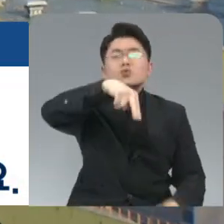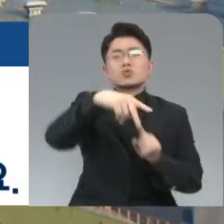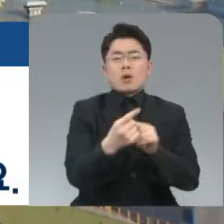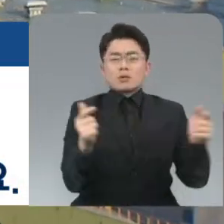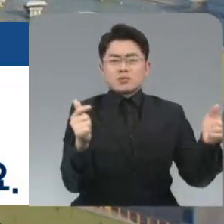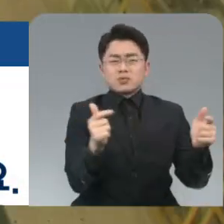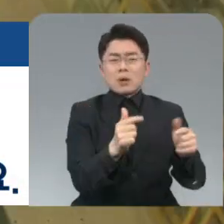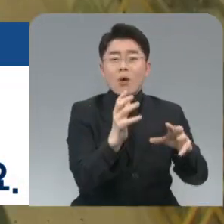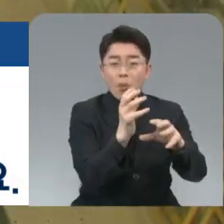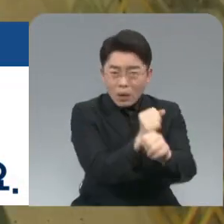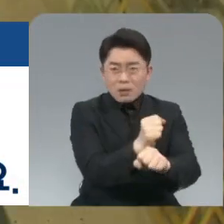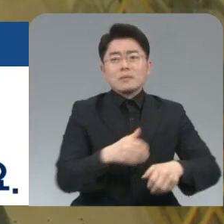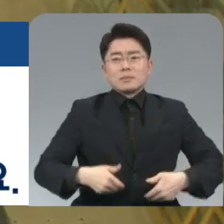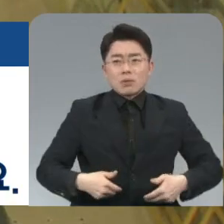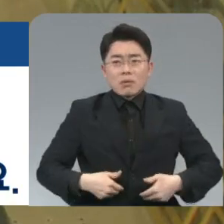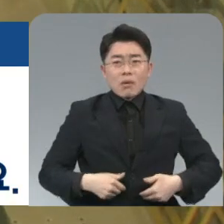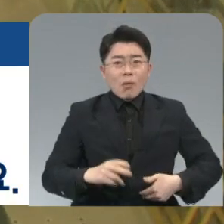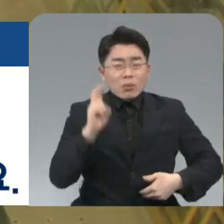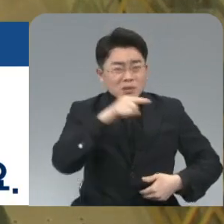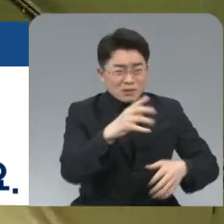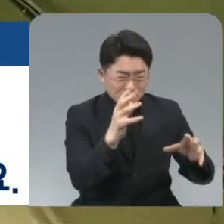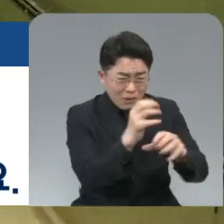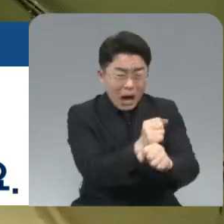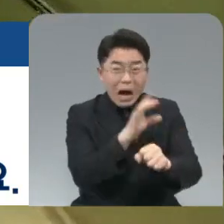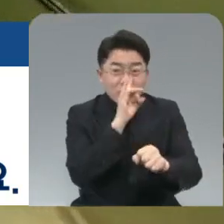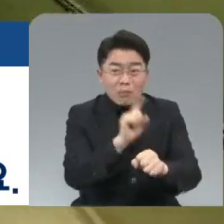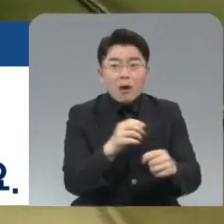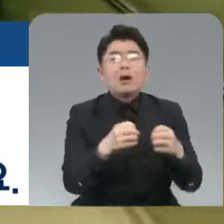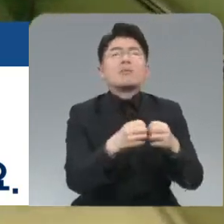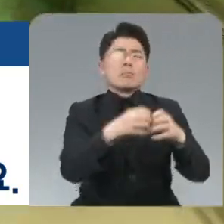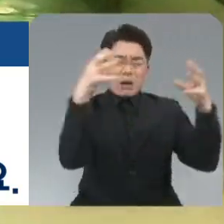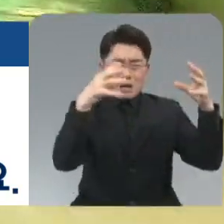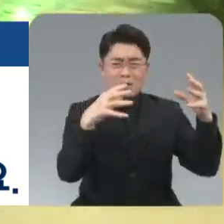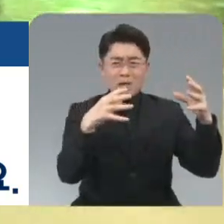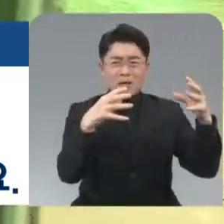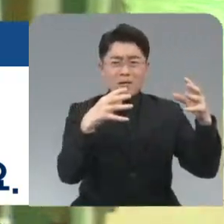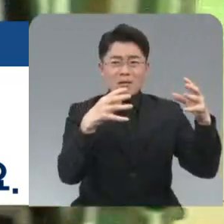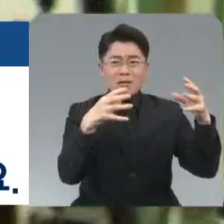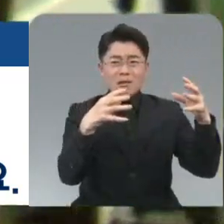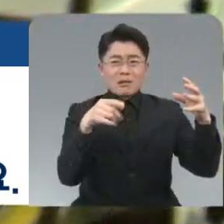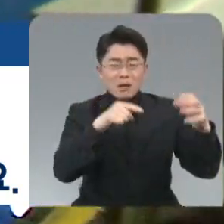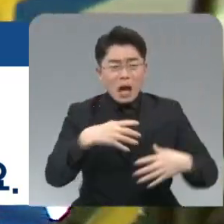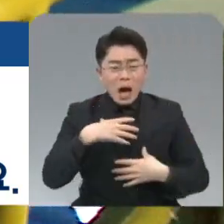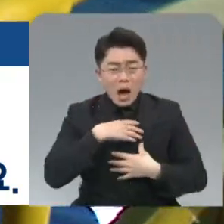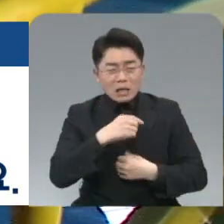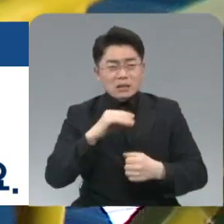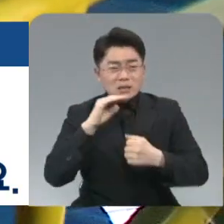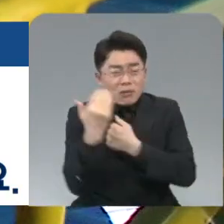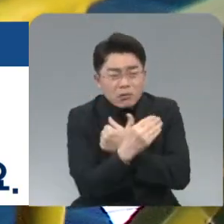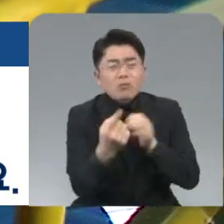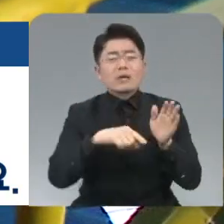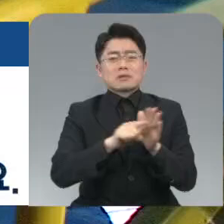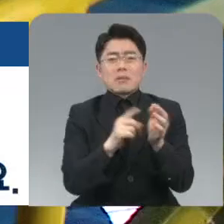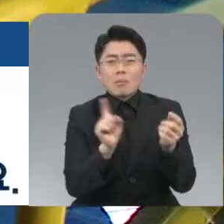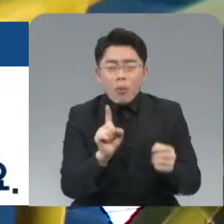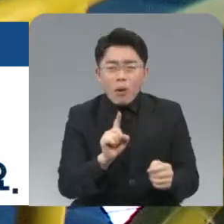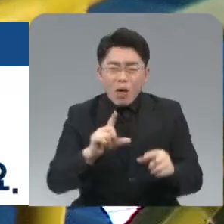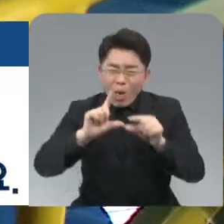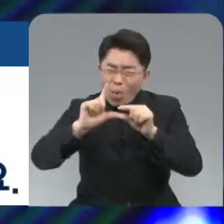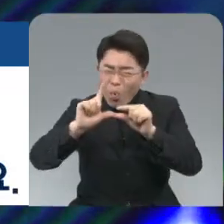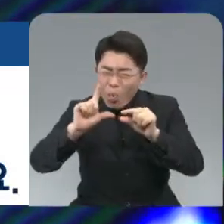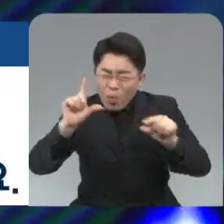그게 수소가 혹시라도 제거가 안 되면 폭발이 일어나는 것이고 원자력 발전소의 안전이라는